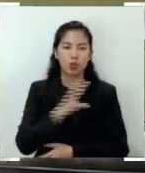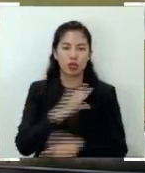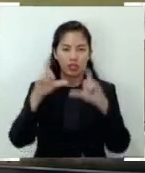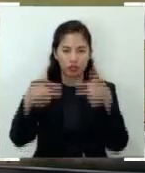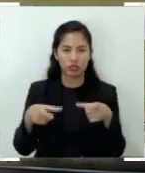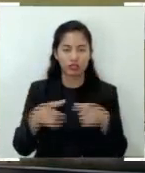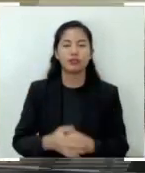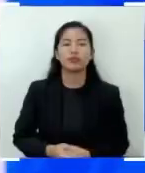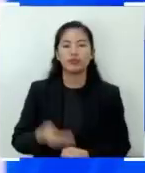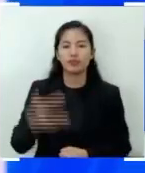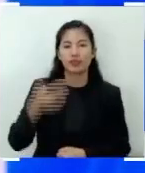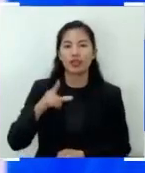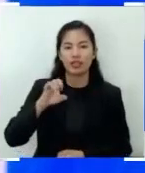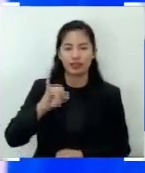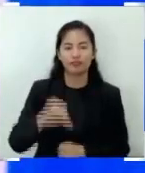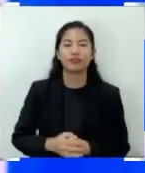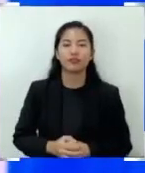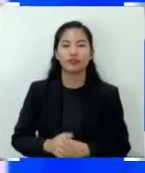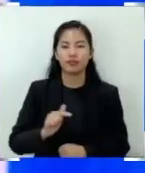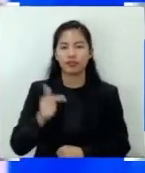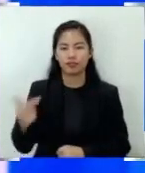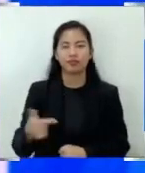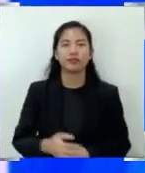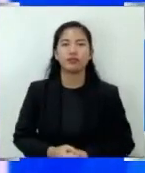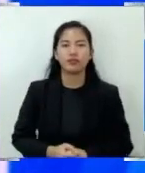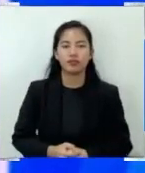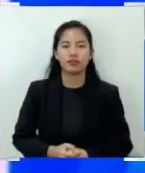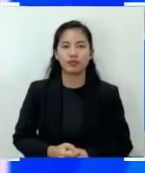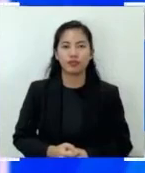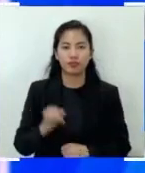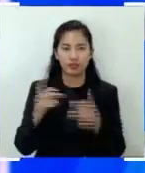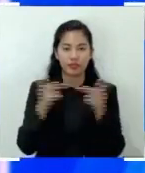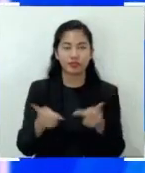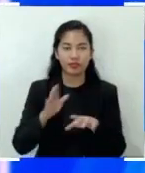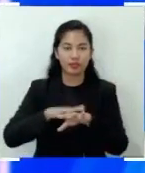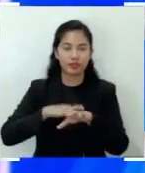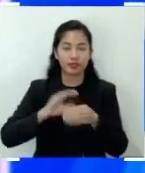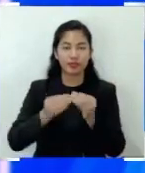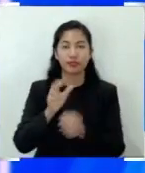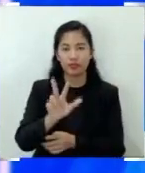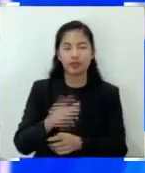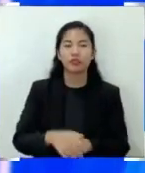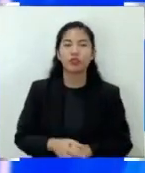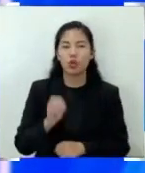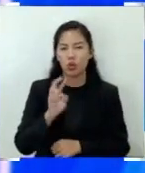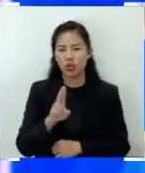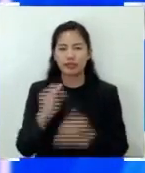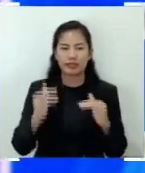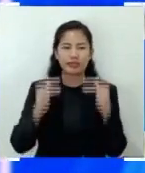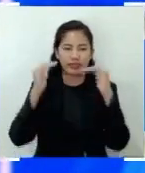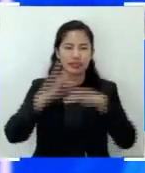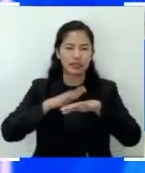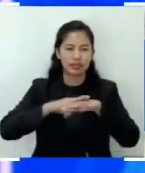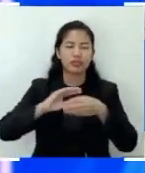inyong saksi. Sa mga lugar na naka-alert level 3 na o kahit sa mga iaakyat ng alert level sa darating na linggo, kita na